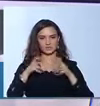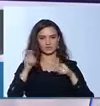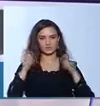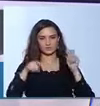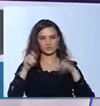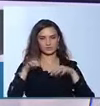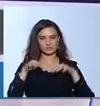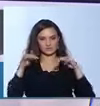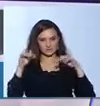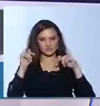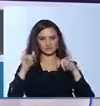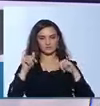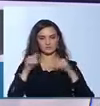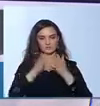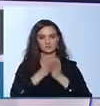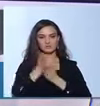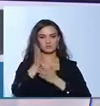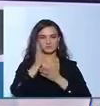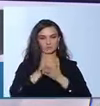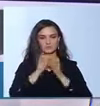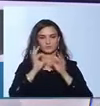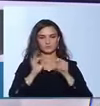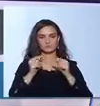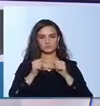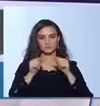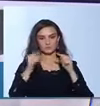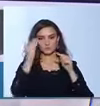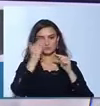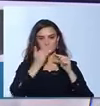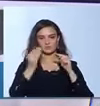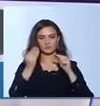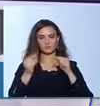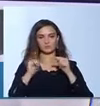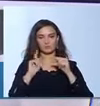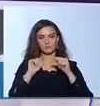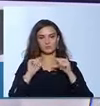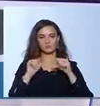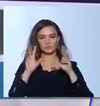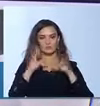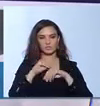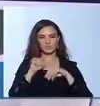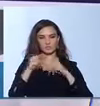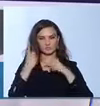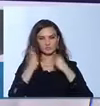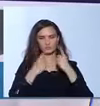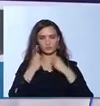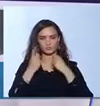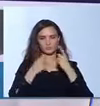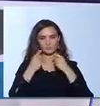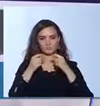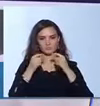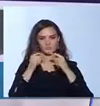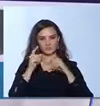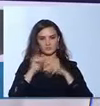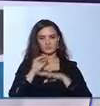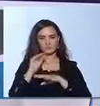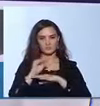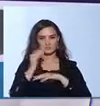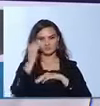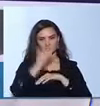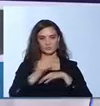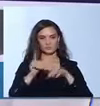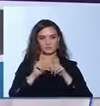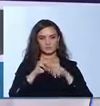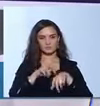კონგრესი, რომლის მიზანიც არის ზუსტად ზოგადად ამ საზოგადოების, რომ მოახდინოს ინფორმირებულების ამაღლება როგორც საზოგადოებში,